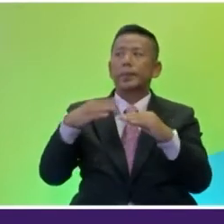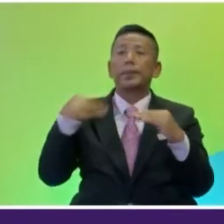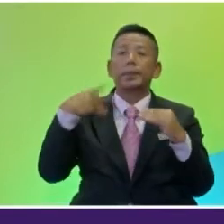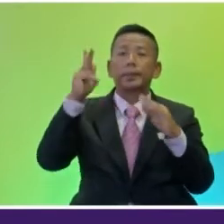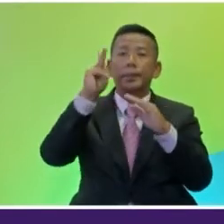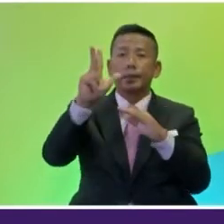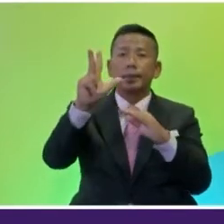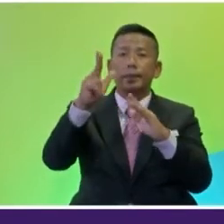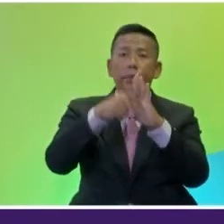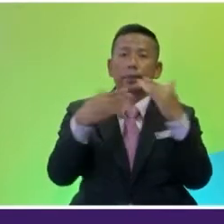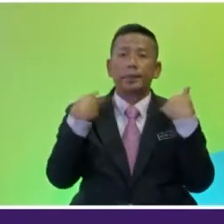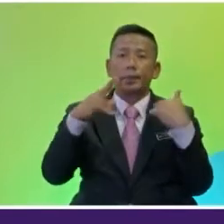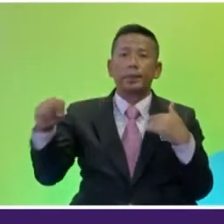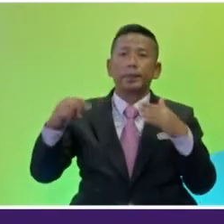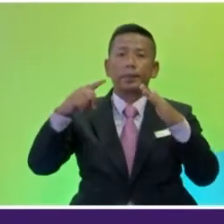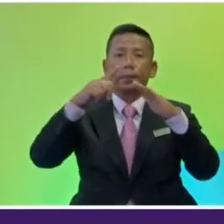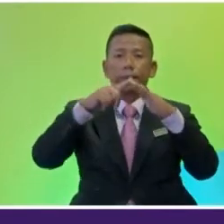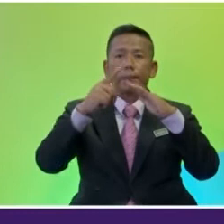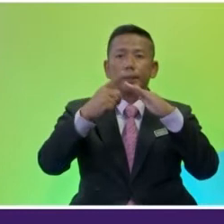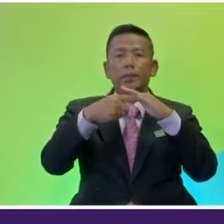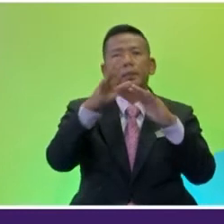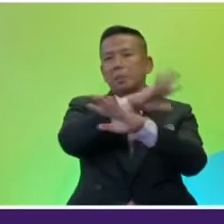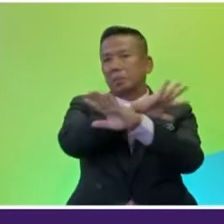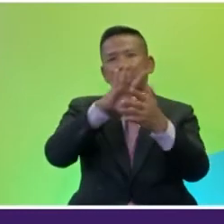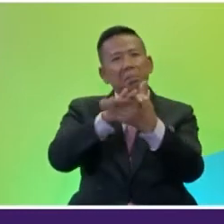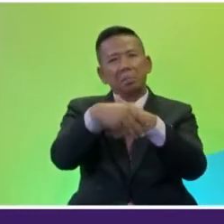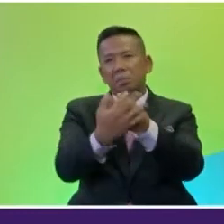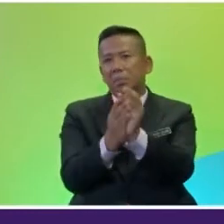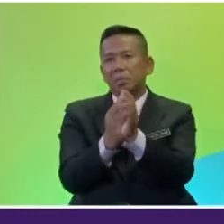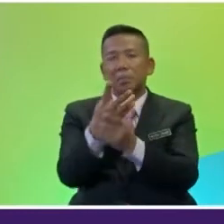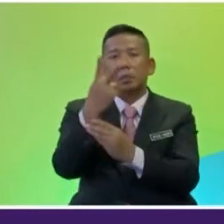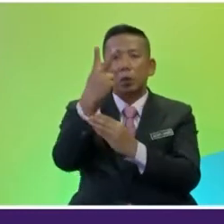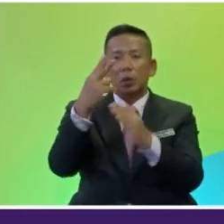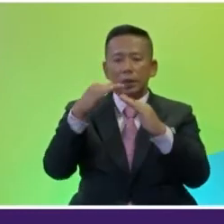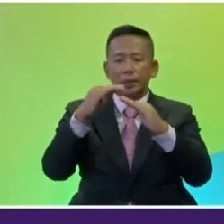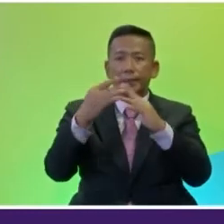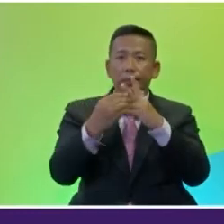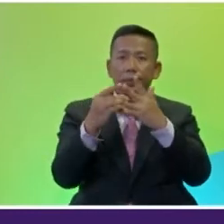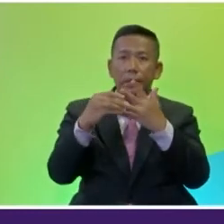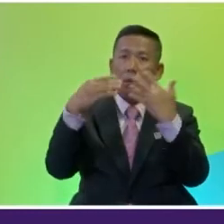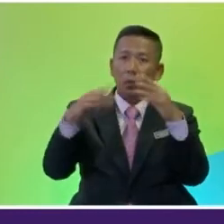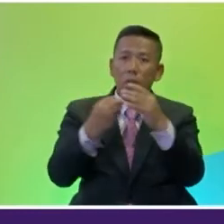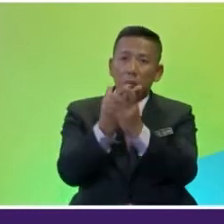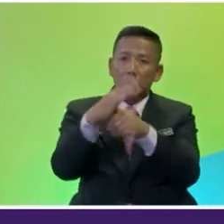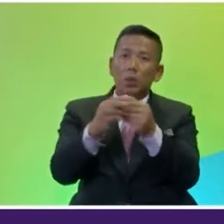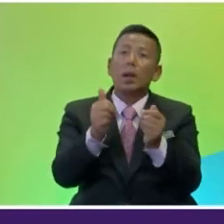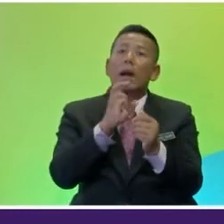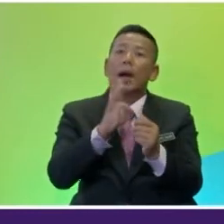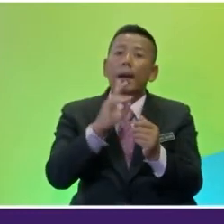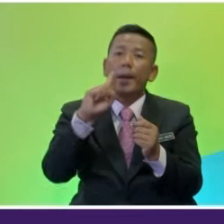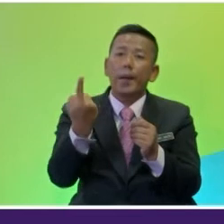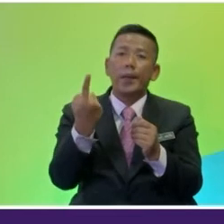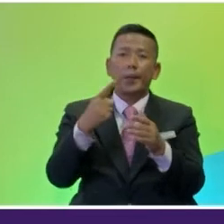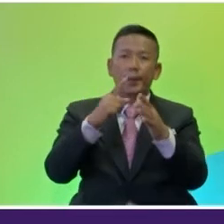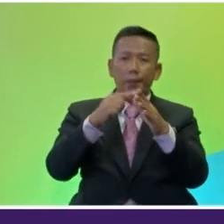keadaan satu jari tangan yang tidak dibasuh dua jari tangan setelah dibasuh dengan Aisyah dan